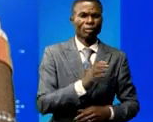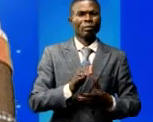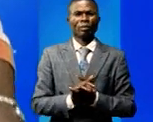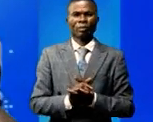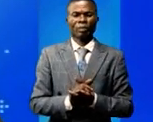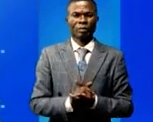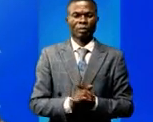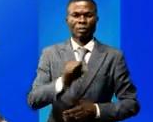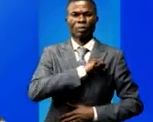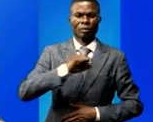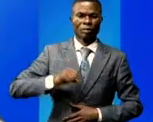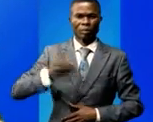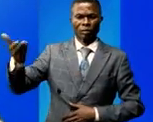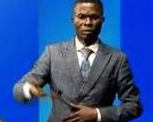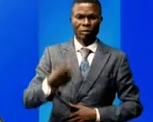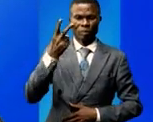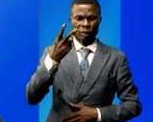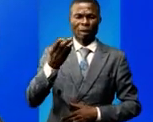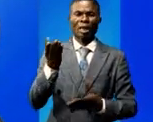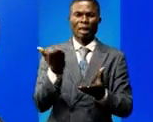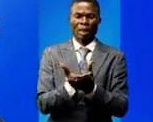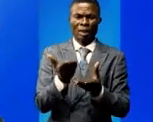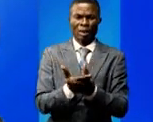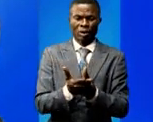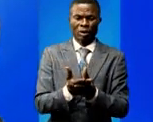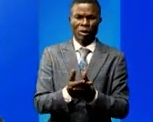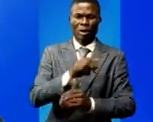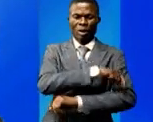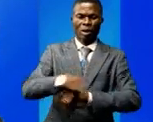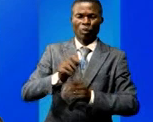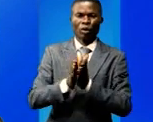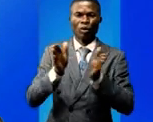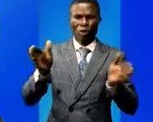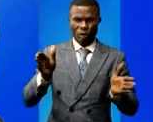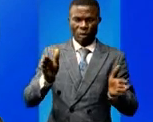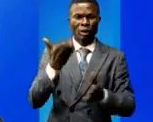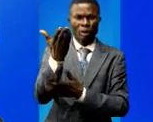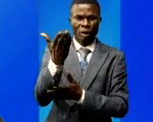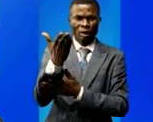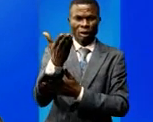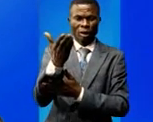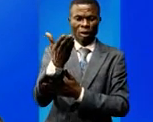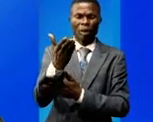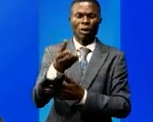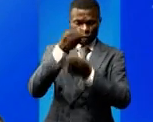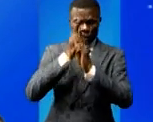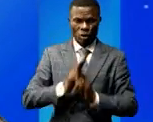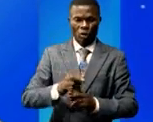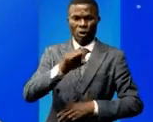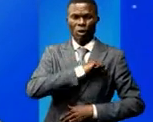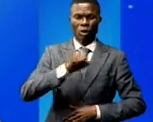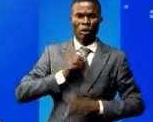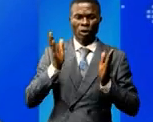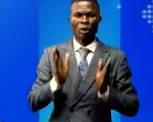Le Sénat a reçu deux réquisitoires du procureur général qui sollicitent la levée des immunités des sénateurs